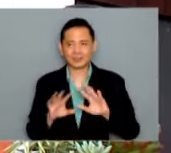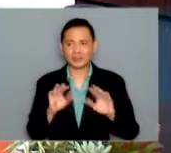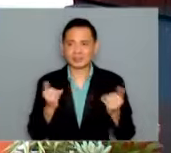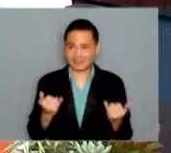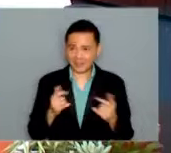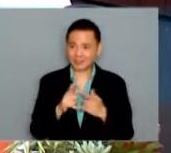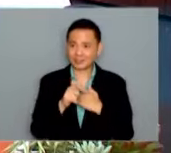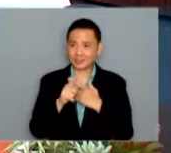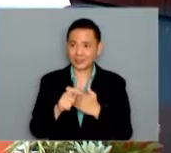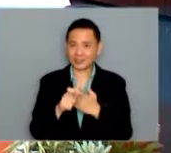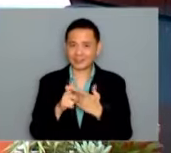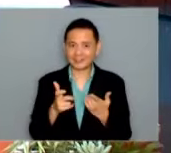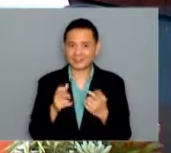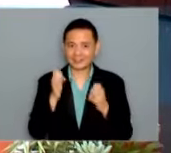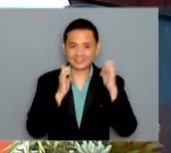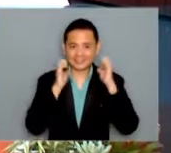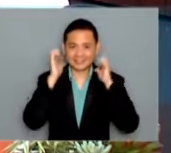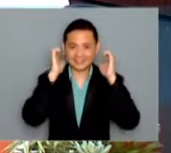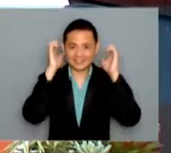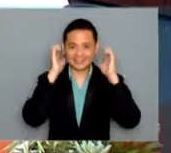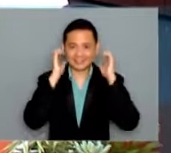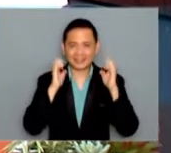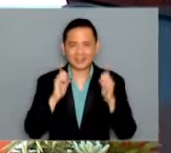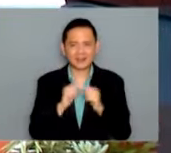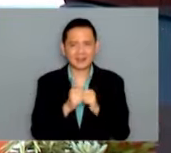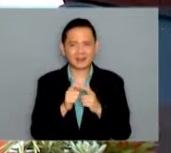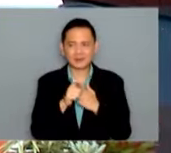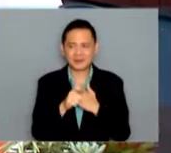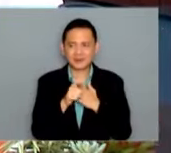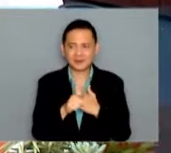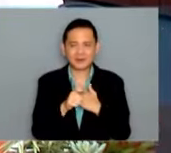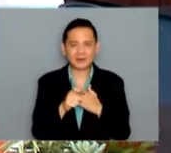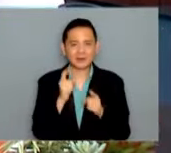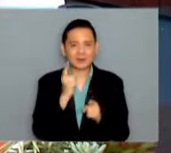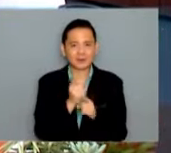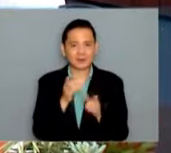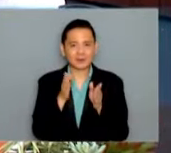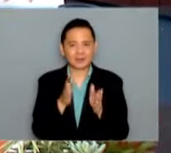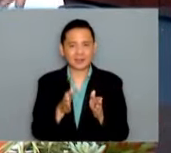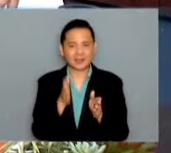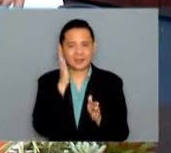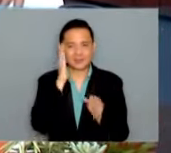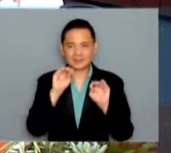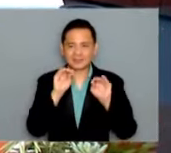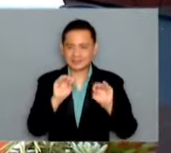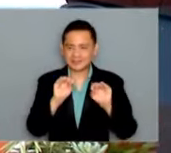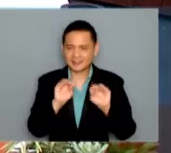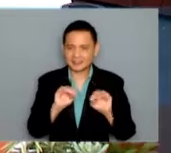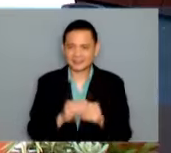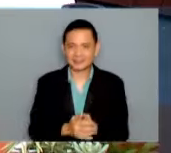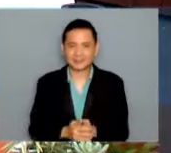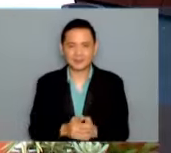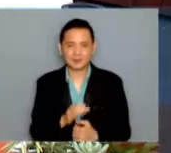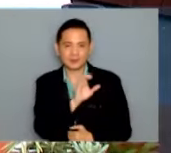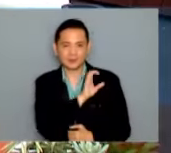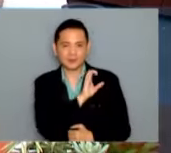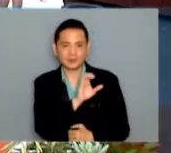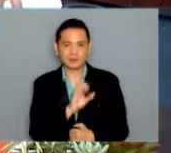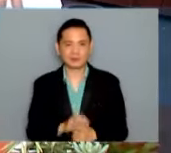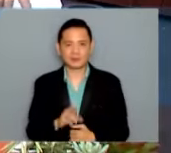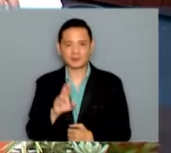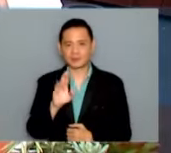po. Paano nga ba tumakbo ng tama? Alamin natin yan. Running 101 po tayo kasama ni Coach Rio de la